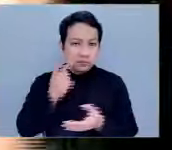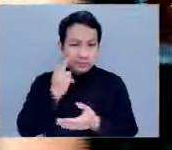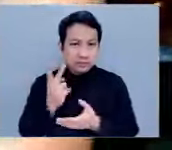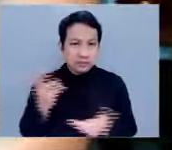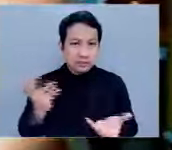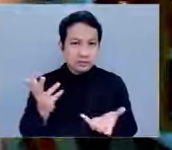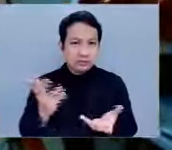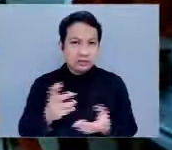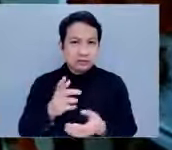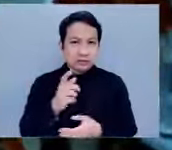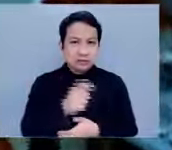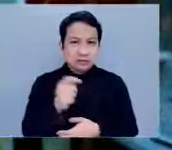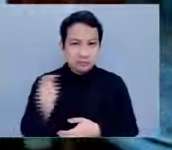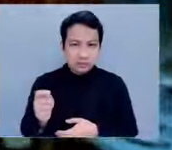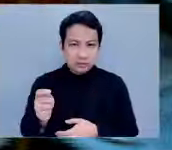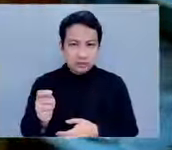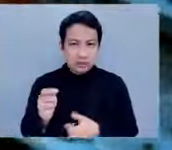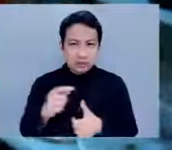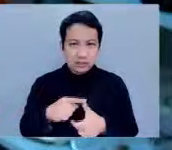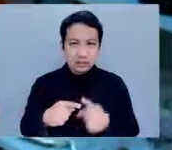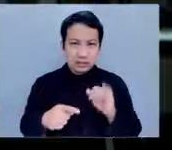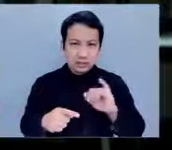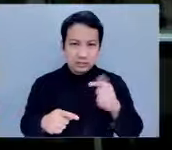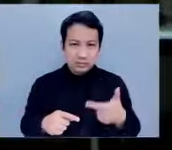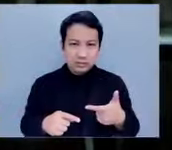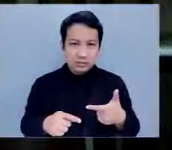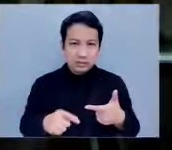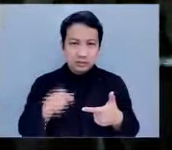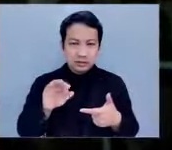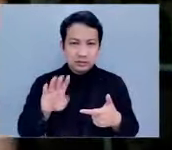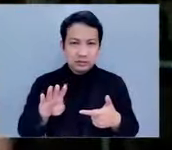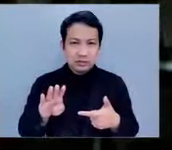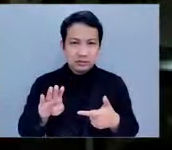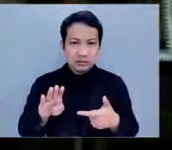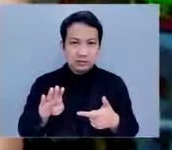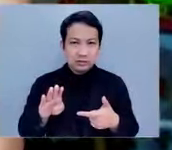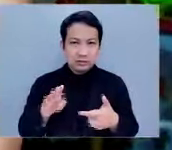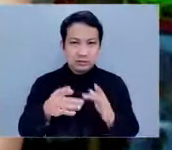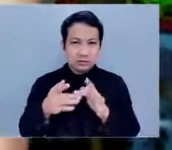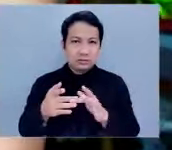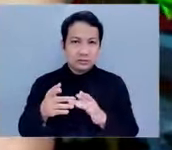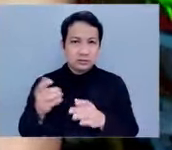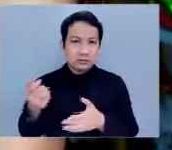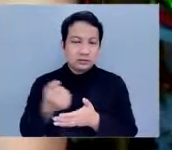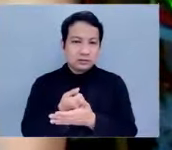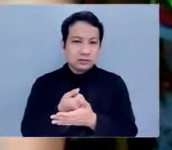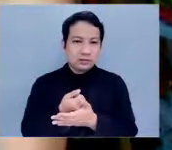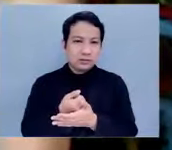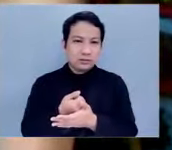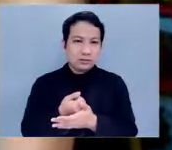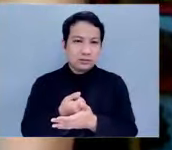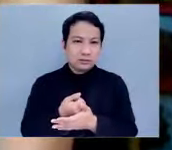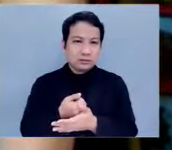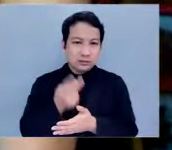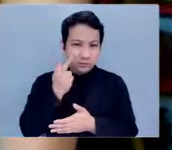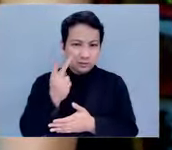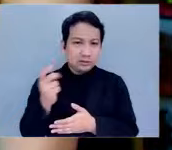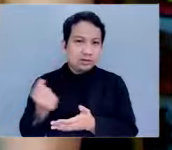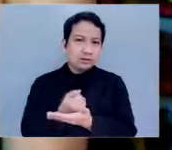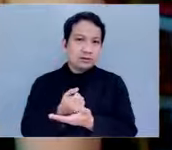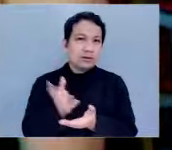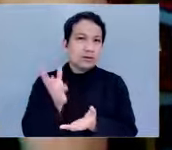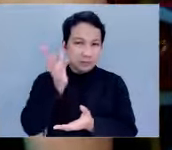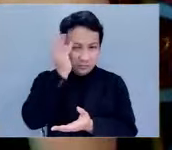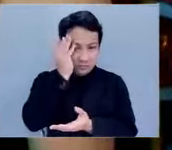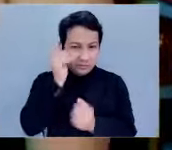TikTok? TikTok, Instagram, Facebook. Lahat yung ino-online ko kasi sayang, di ba? Ang prinsipyo ko sa ganyan, lahat natututunan. Di